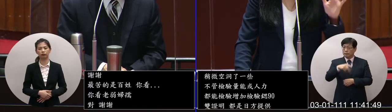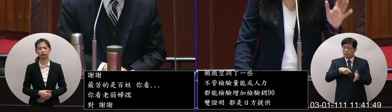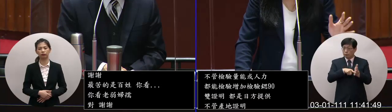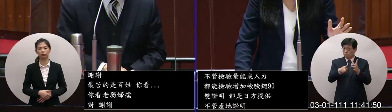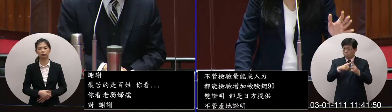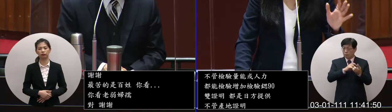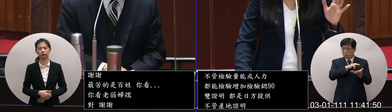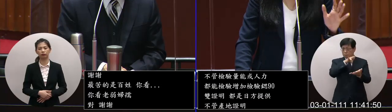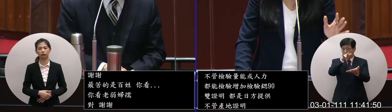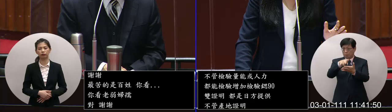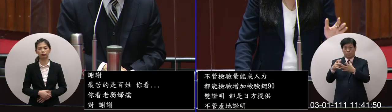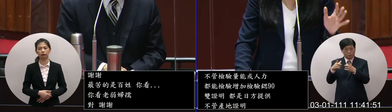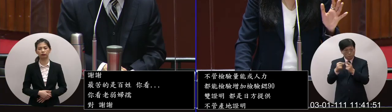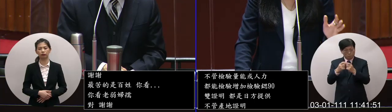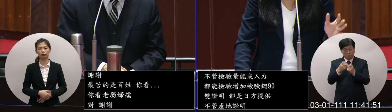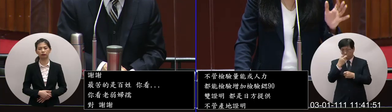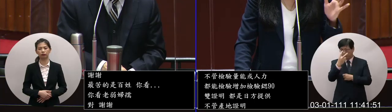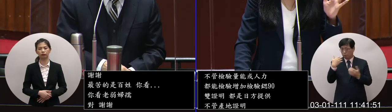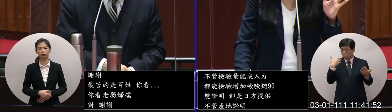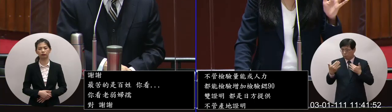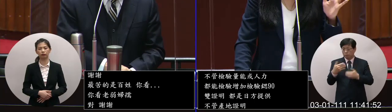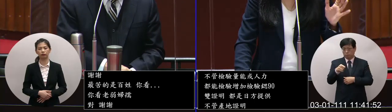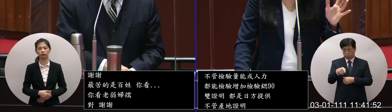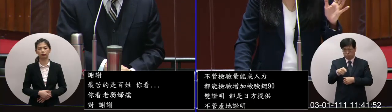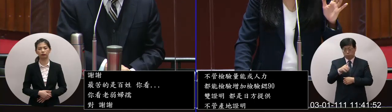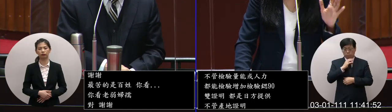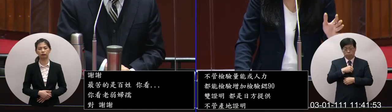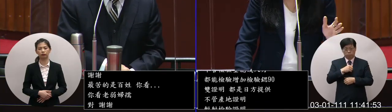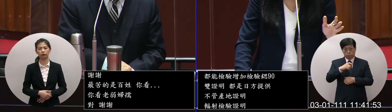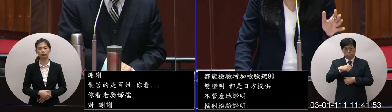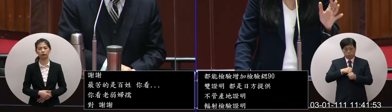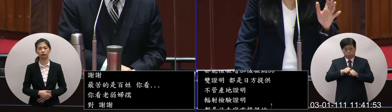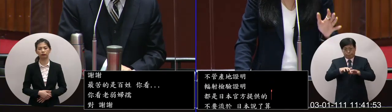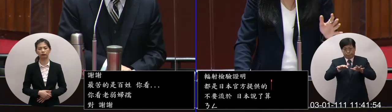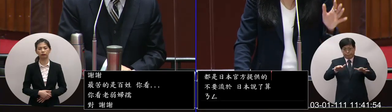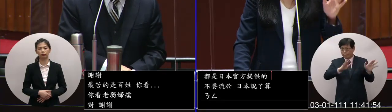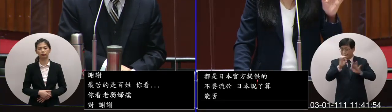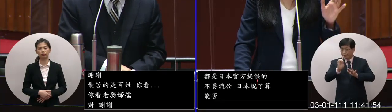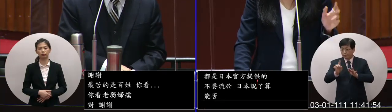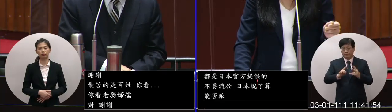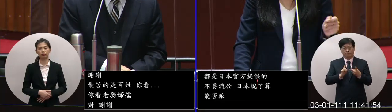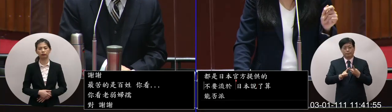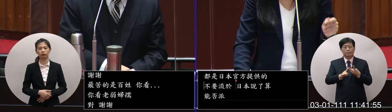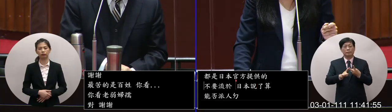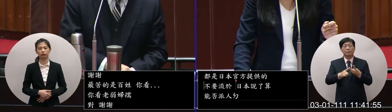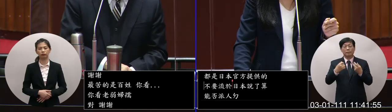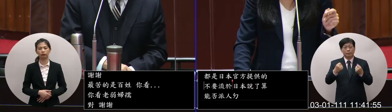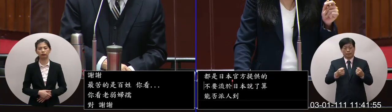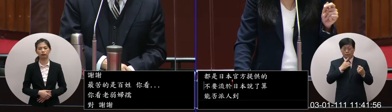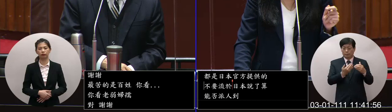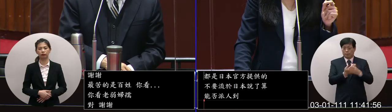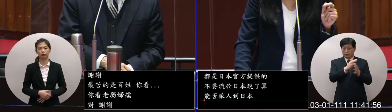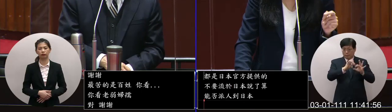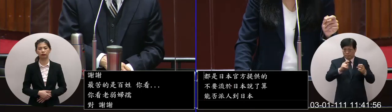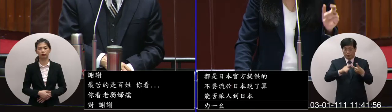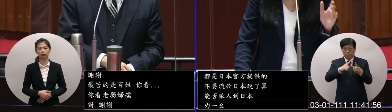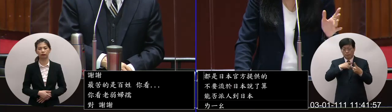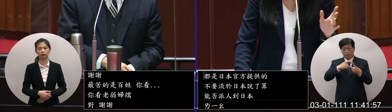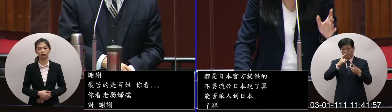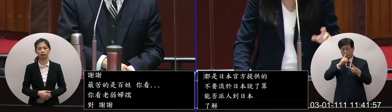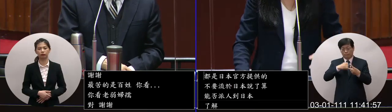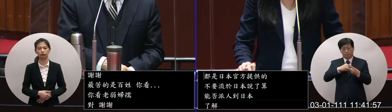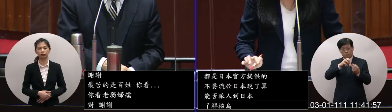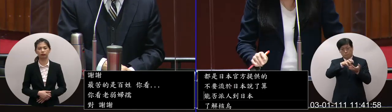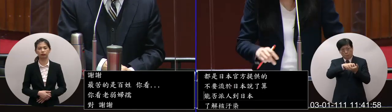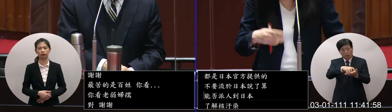专人去到日本去了解一下它核污染的一个情况，以及它在这个产地证明跟辐射污染证明的核